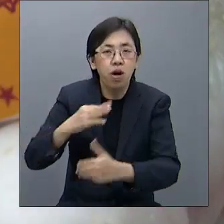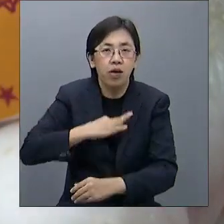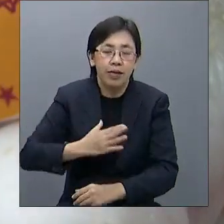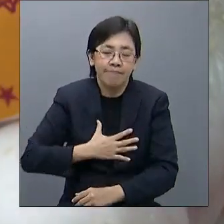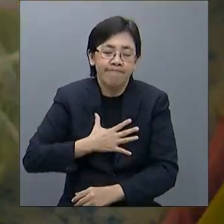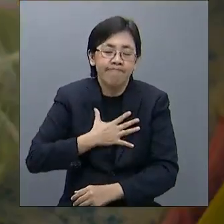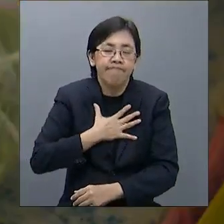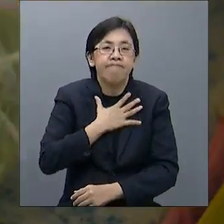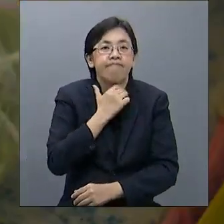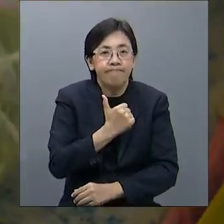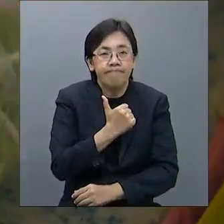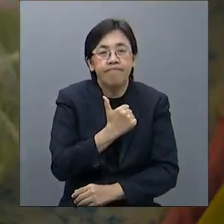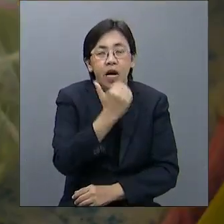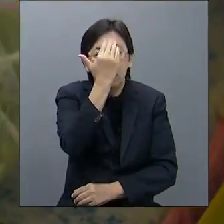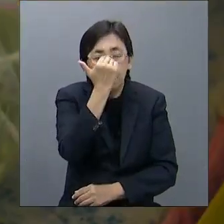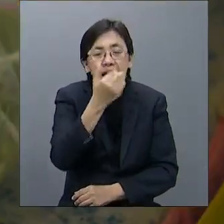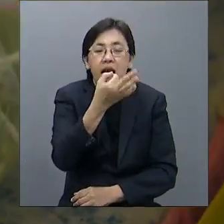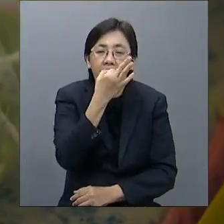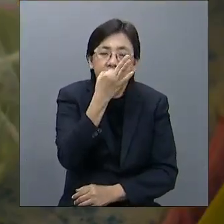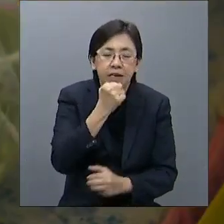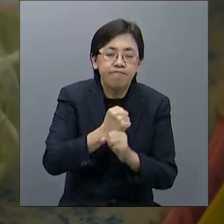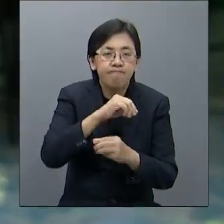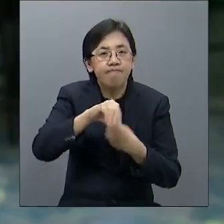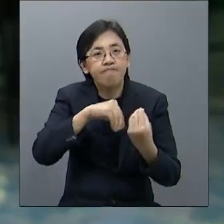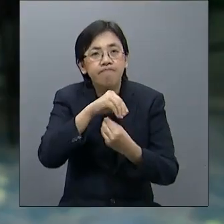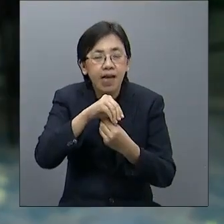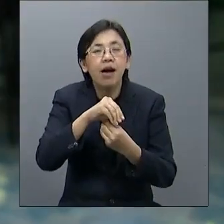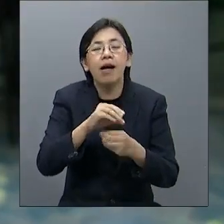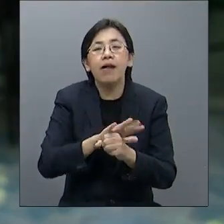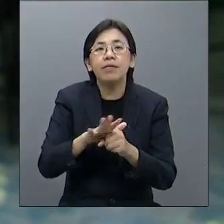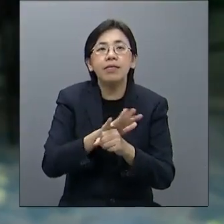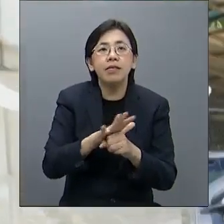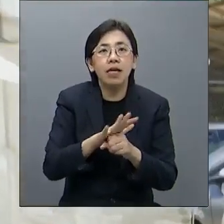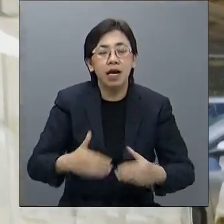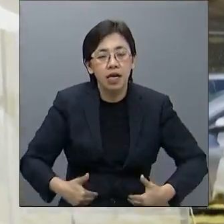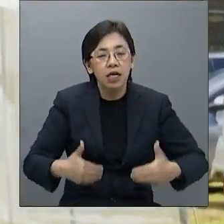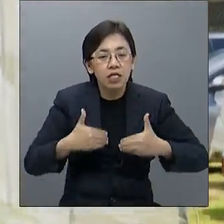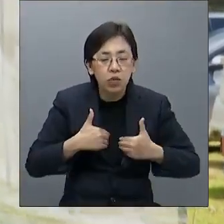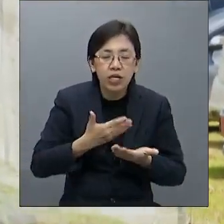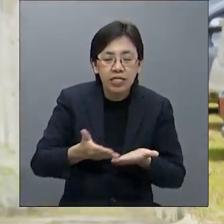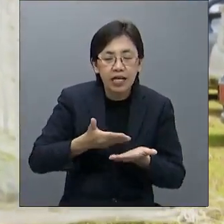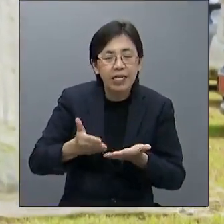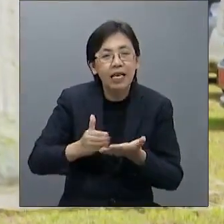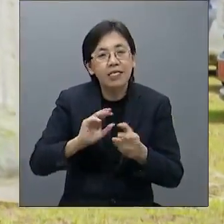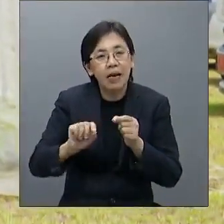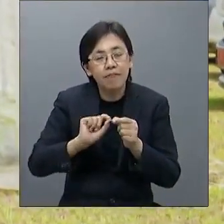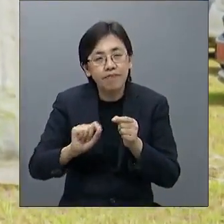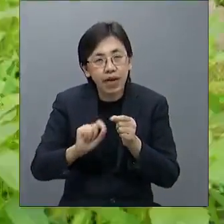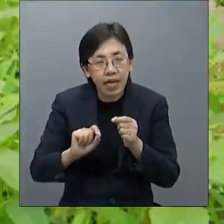ครับในเรื่องของการประกอบอาชีพนะครับที่พอเพียงนะครับดํารงชีวิตอย่างพอเพียง